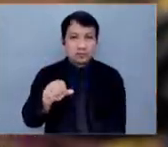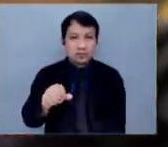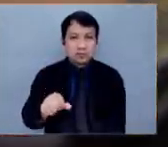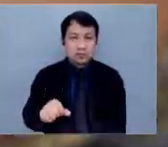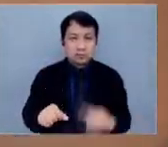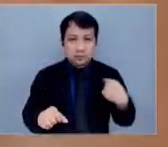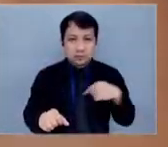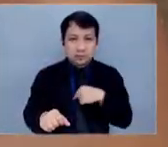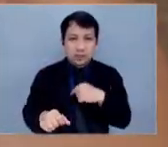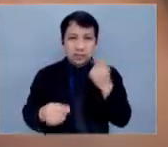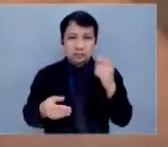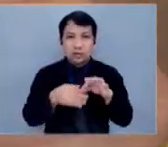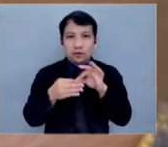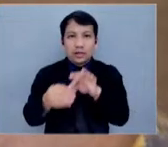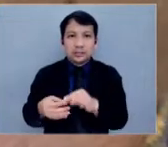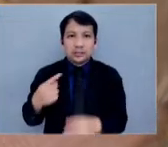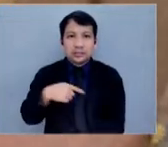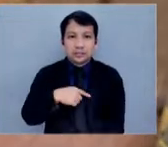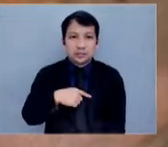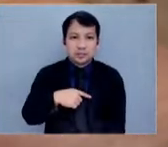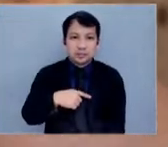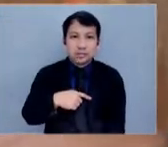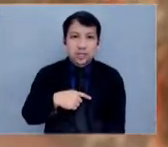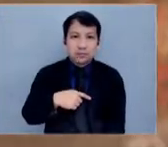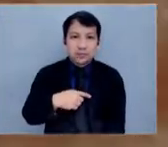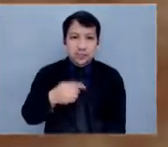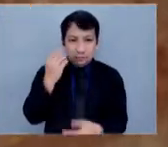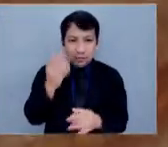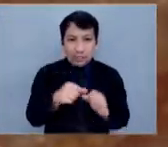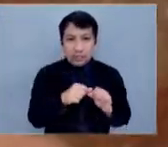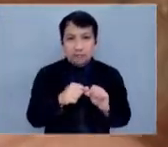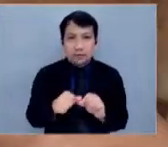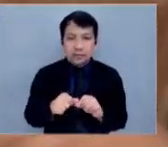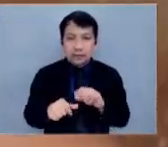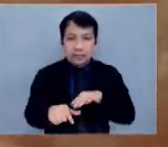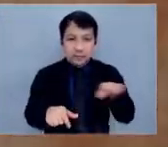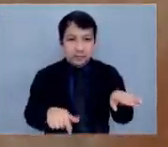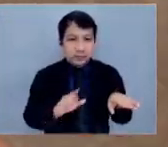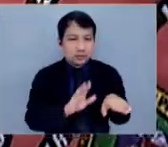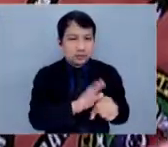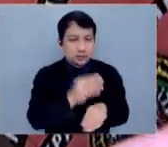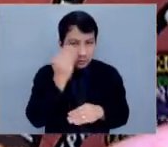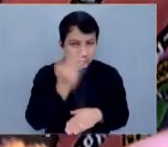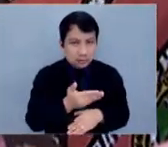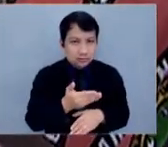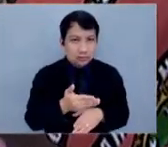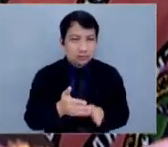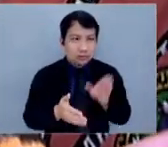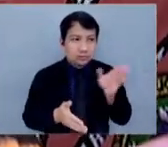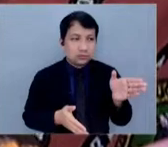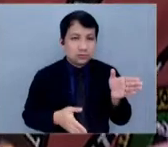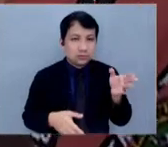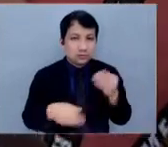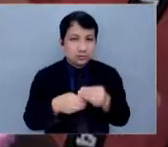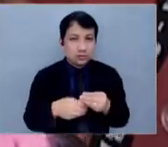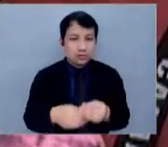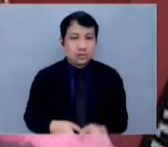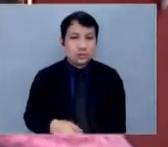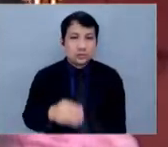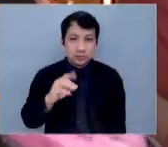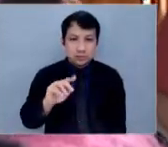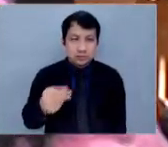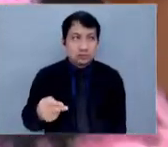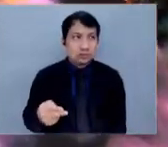proteksyon sa pertussis, hepatitis B, HIV, diphtheria at tetanus. Dahil dito, bibili rin ang DOH ng 3